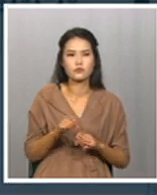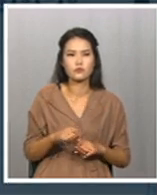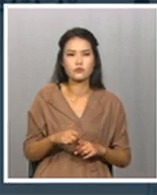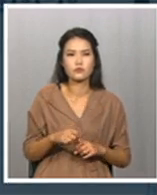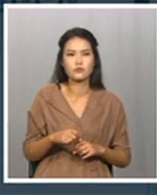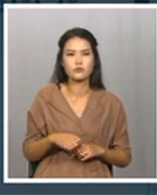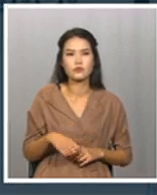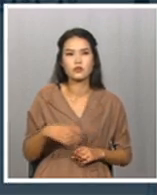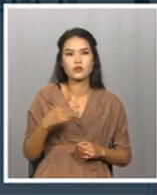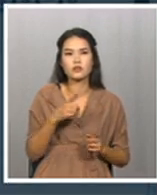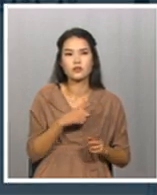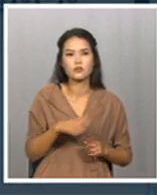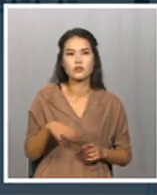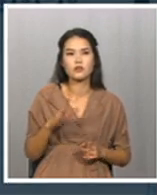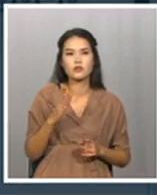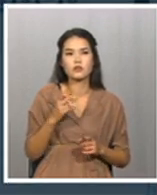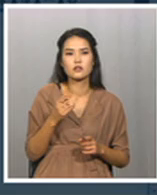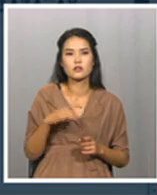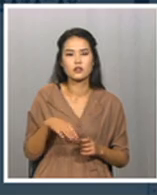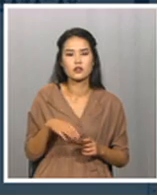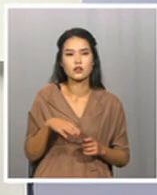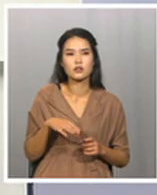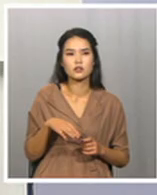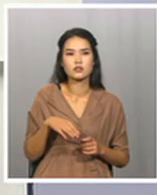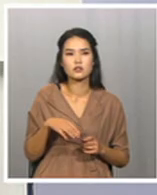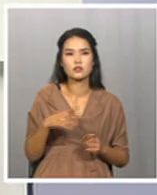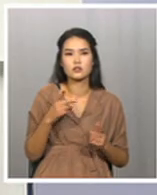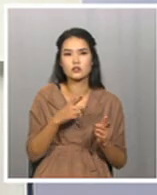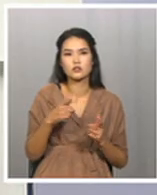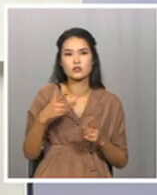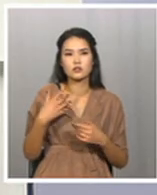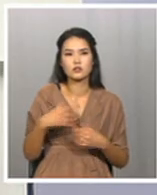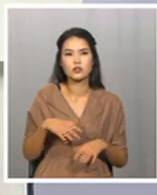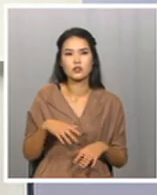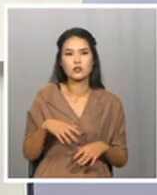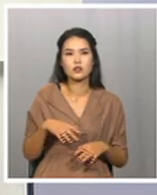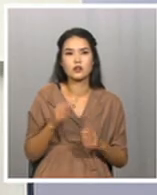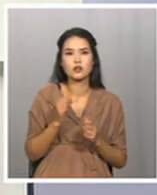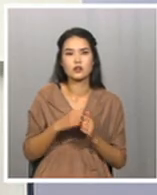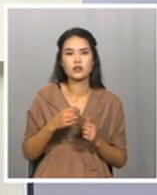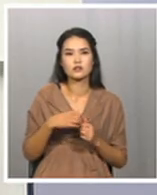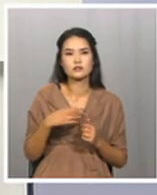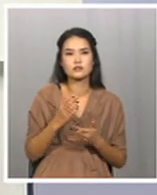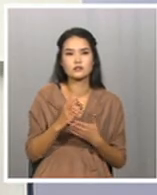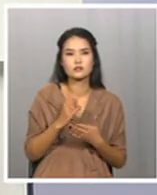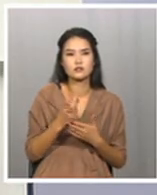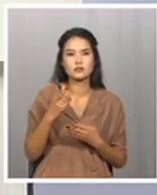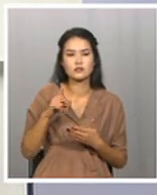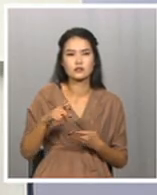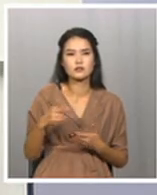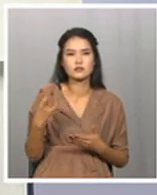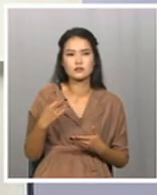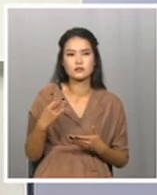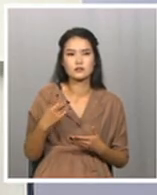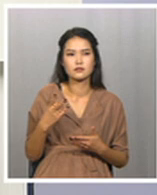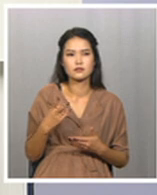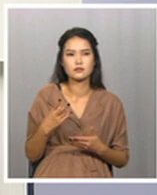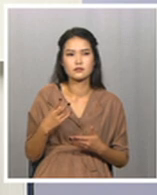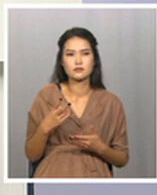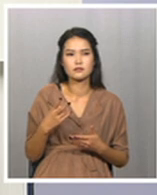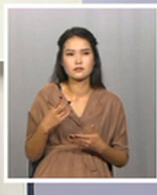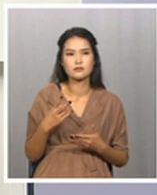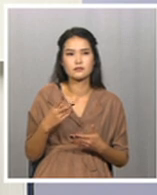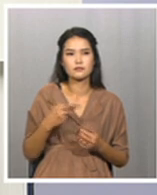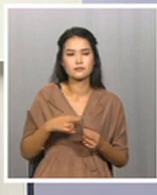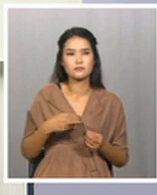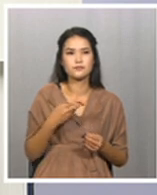сайт құраламыз. Сайтты әзірлеп болғаннан кейін біз жариялау батырмасын басамыз. Мұнда